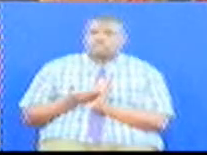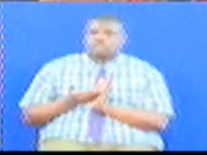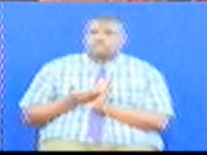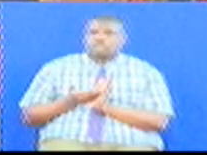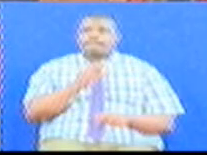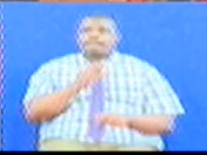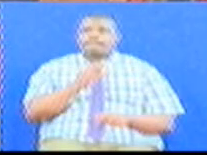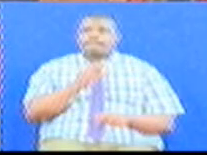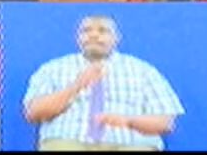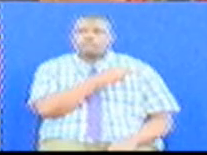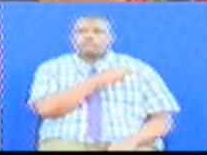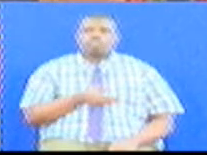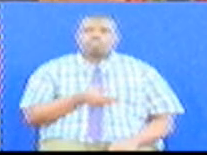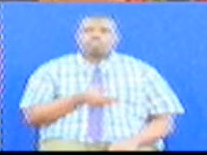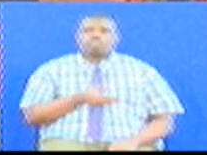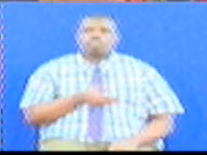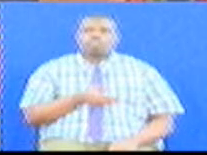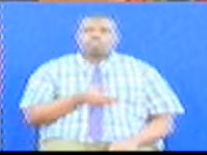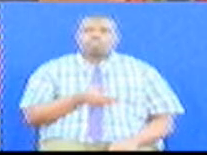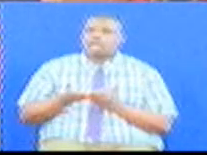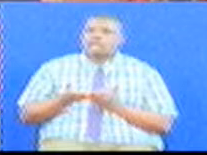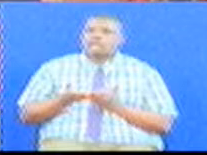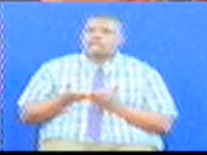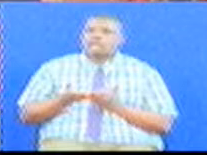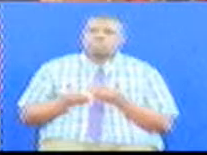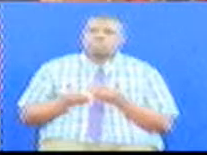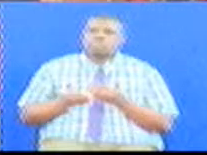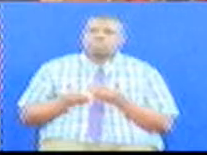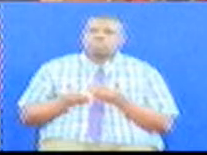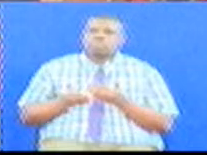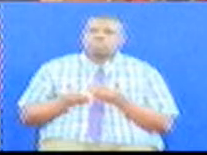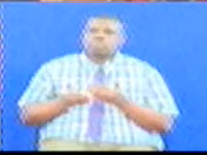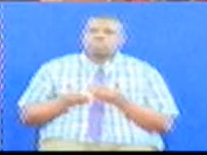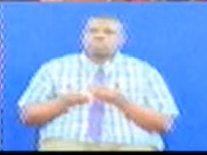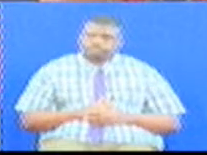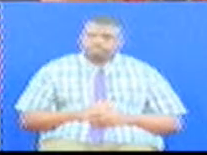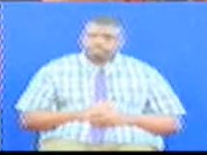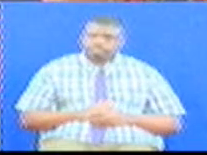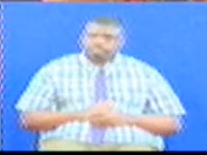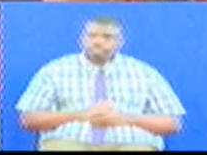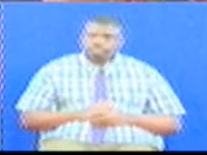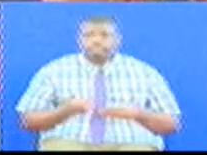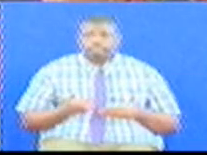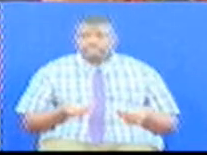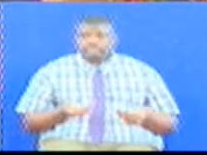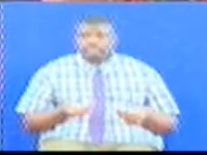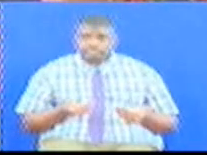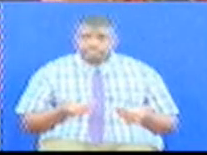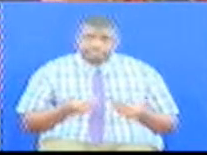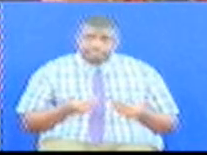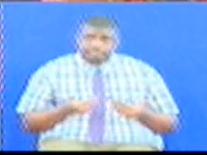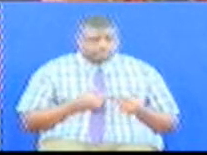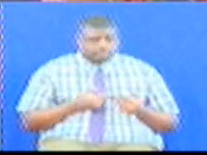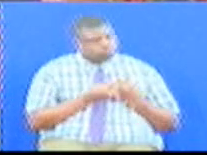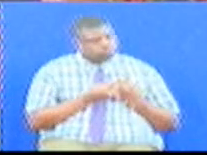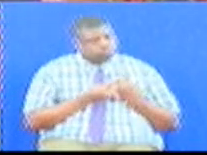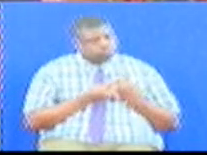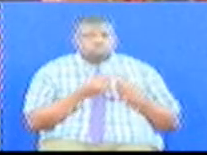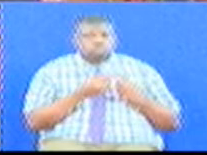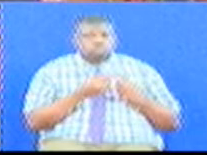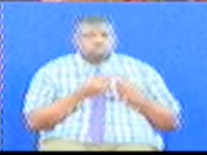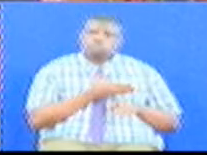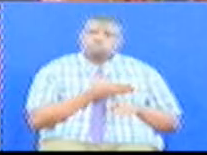Mwenyezi Mungu ampone kwa haraka arudi kwenye majukumu. Mheshimiwa Naibu Spika, sasa napenda niende kuongelea swala zima